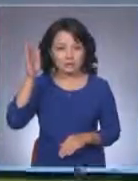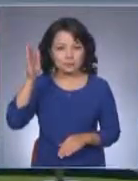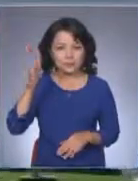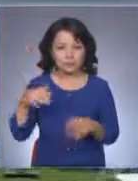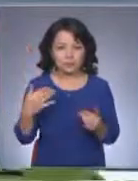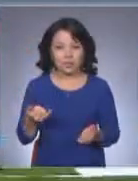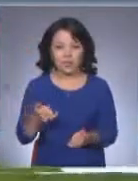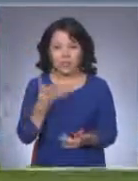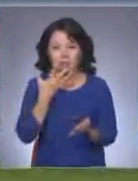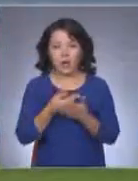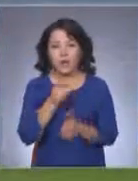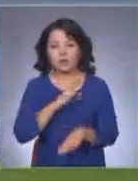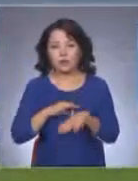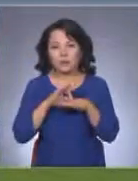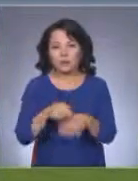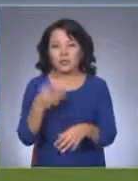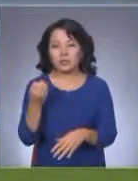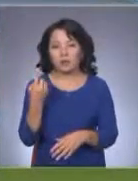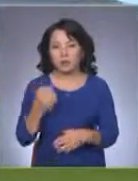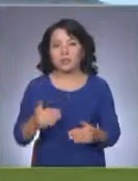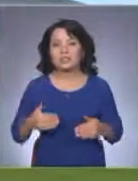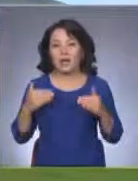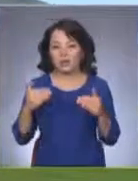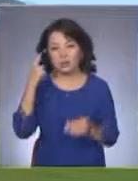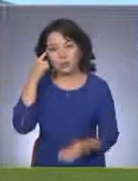болашаққа жұмыс істейтін тағы бір саты деп ойлаймын.